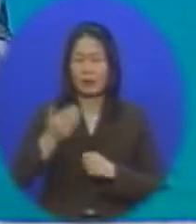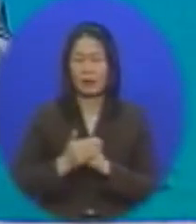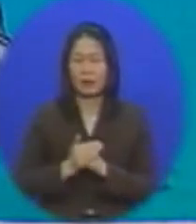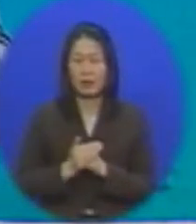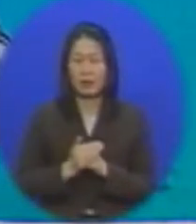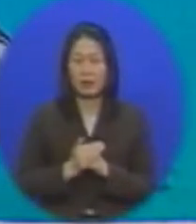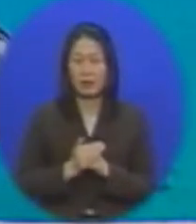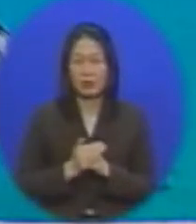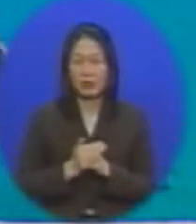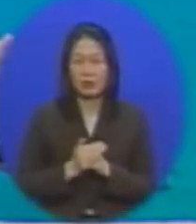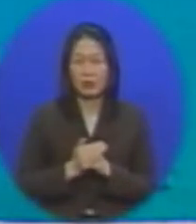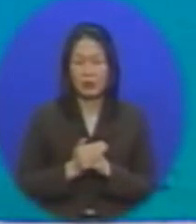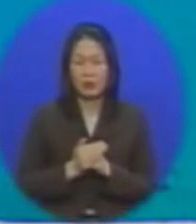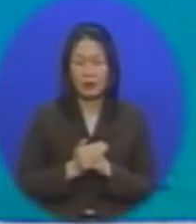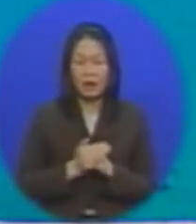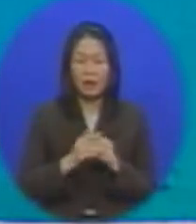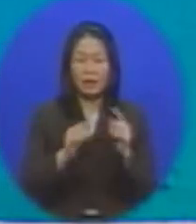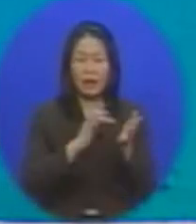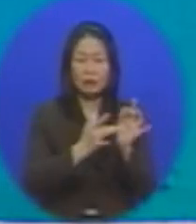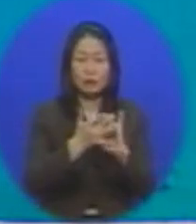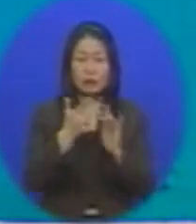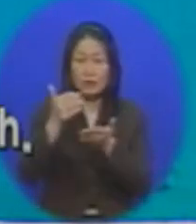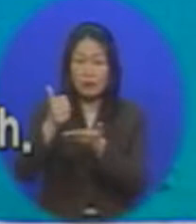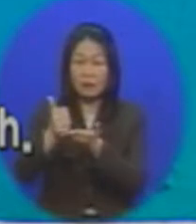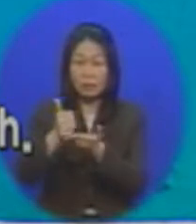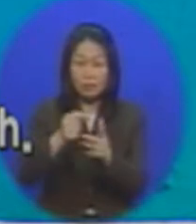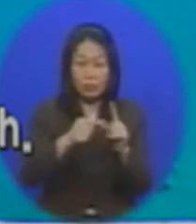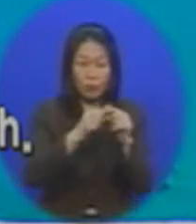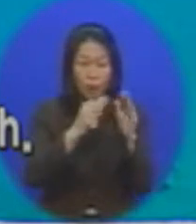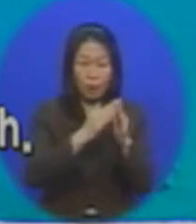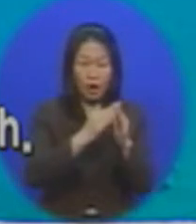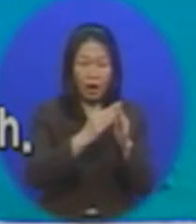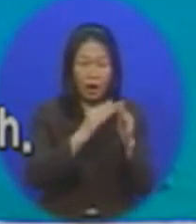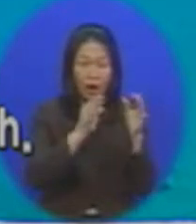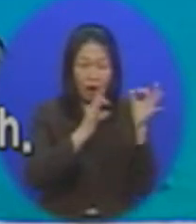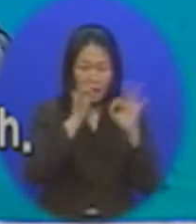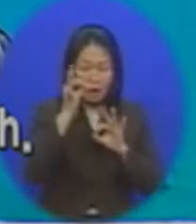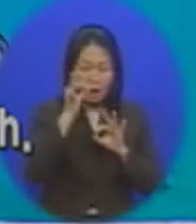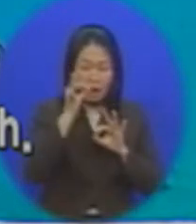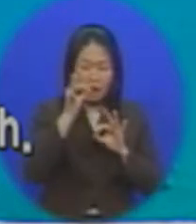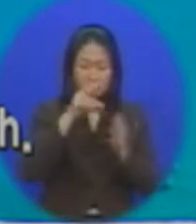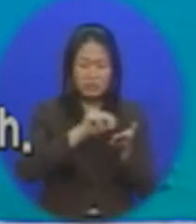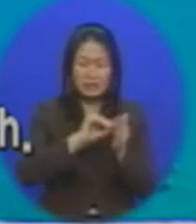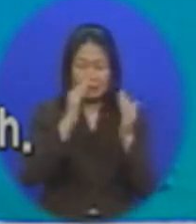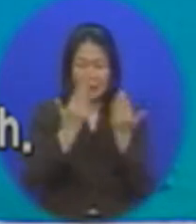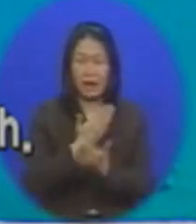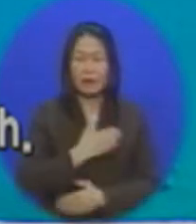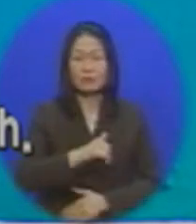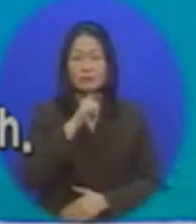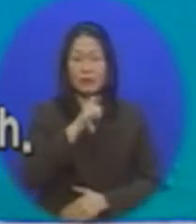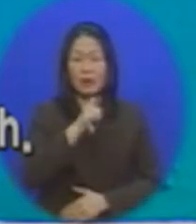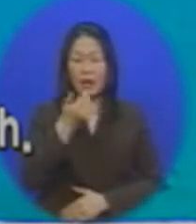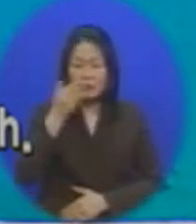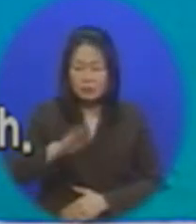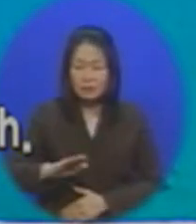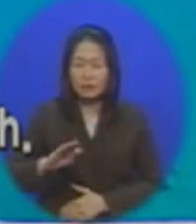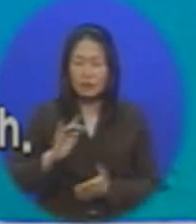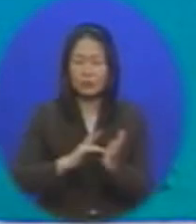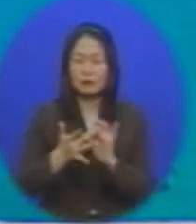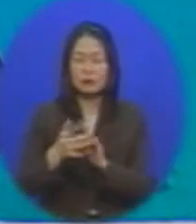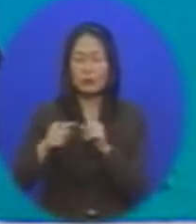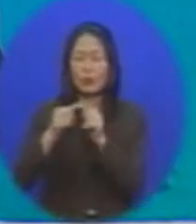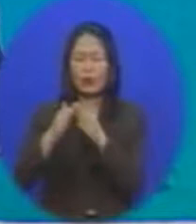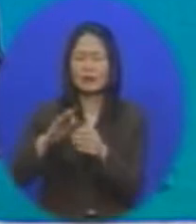허물과 문제를 잘 아세요 그럼에도 불구하고 예수님은 교회를 얼마나 사랑 하셨는지 모릅니다